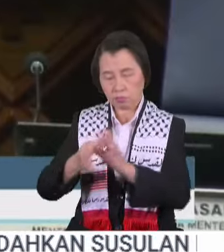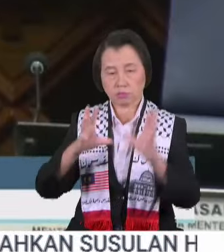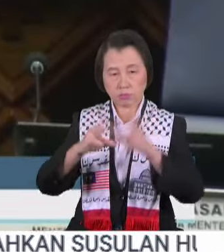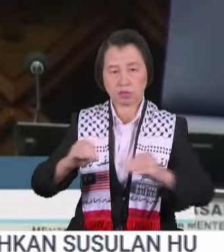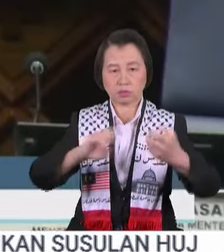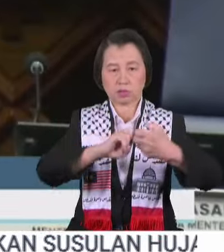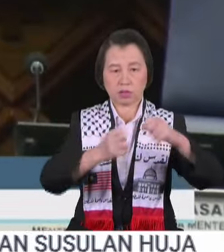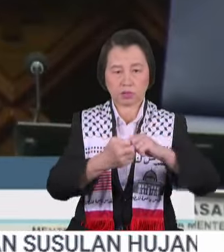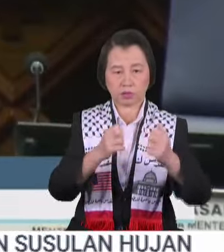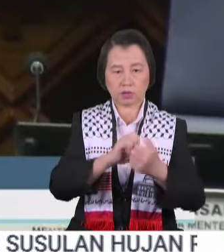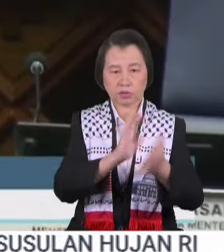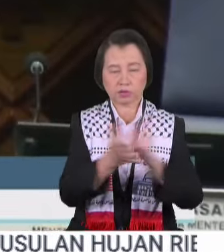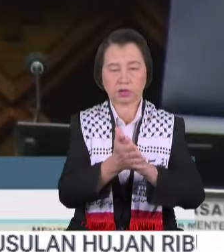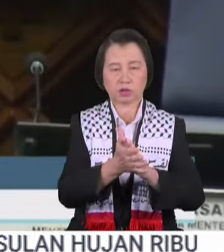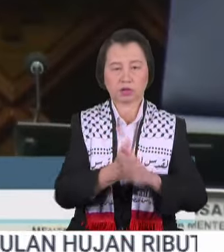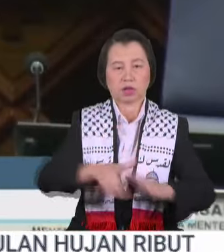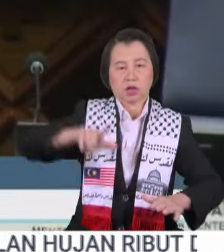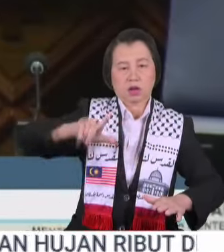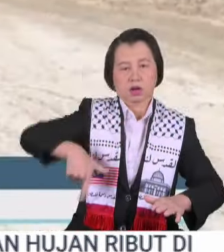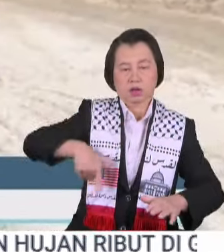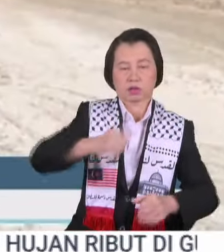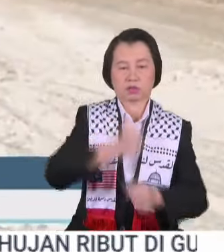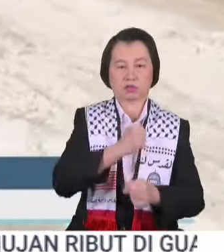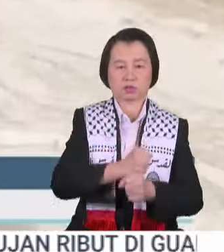yang menyebabkan kelewatan kerja.